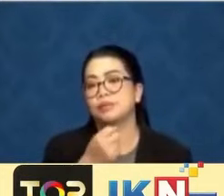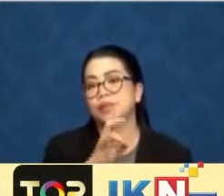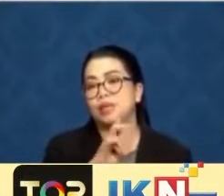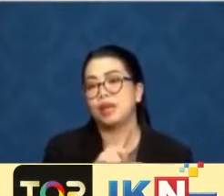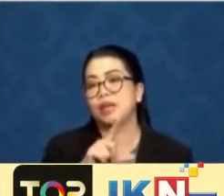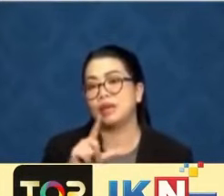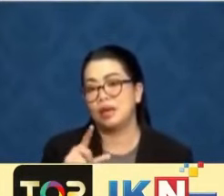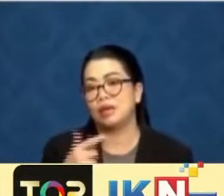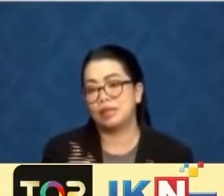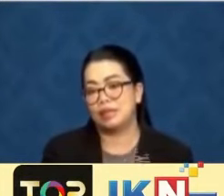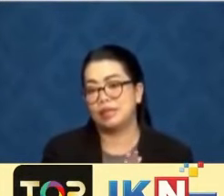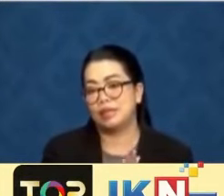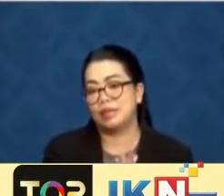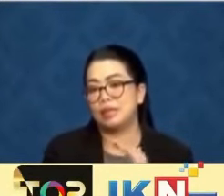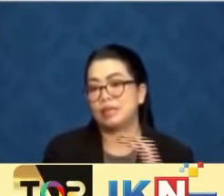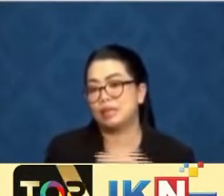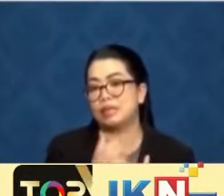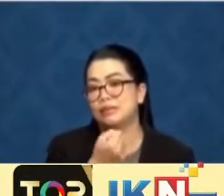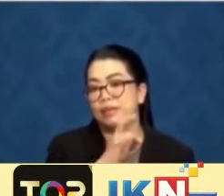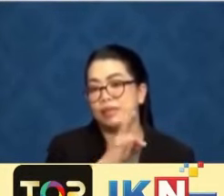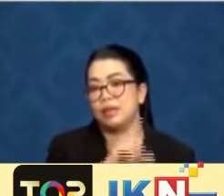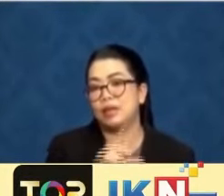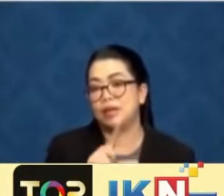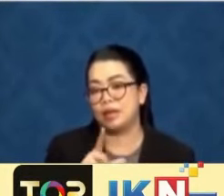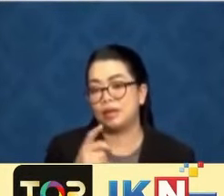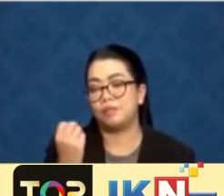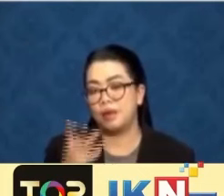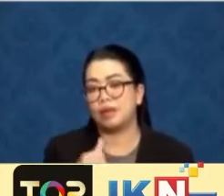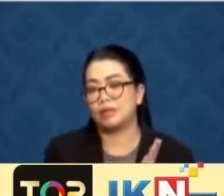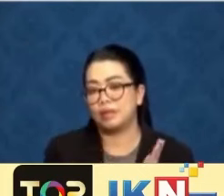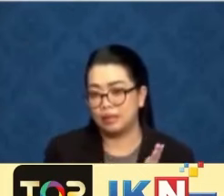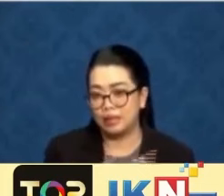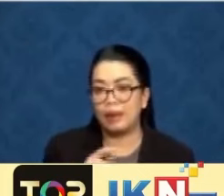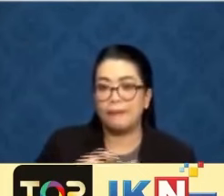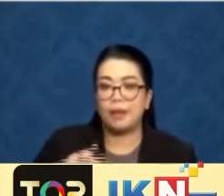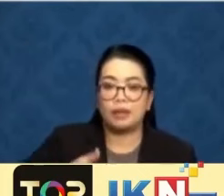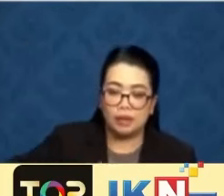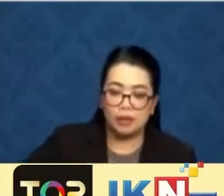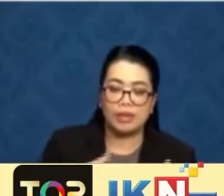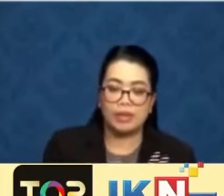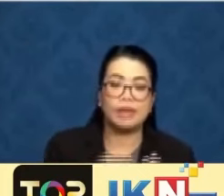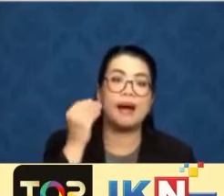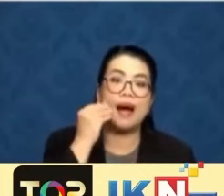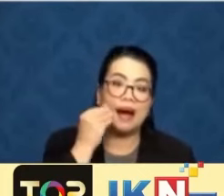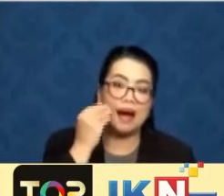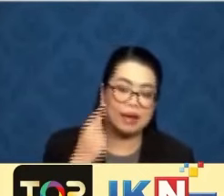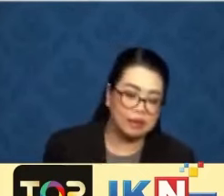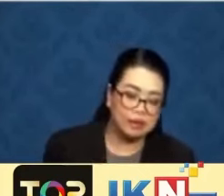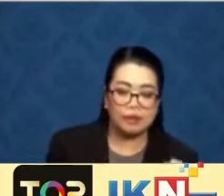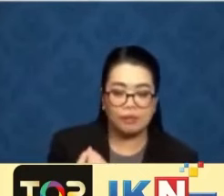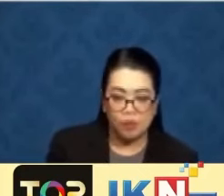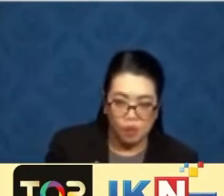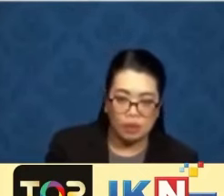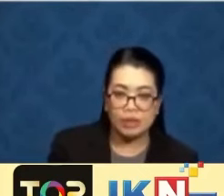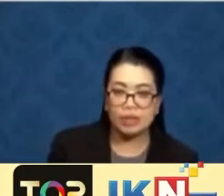ชิระนี่เมื่อวานนี้ลุกขึ้นชี้แจงตอนค่ำนะฮะบอกว่าฟังมาตั้งแต่เช้านะการใช้งบประมาณปี68